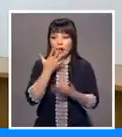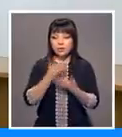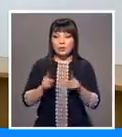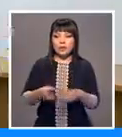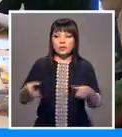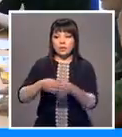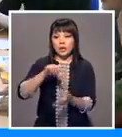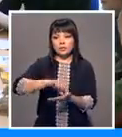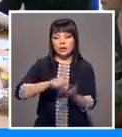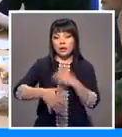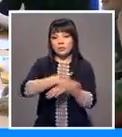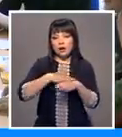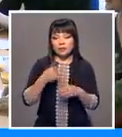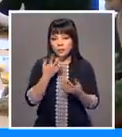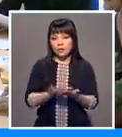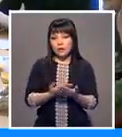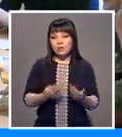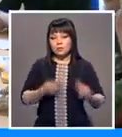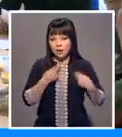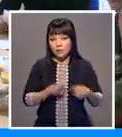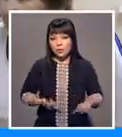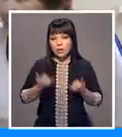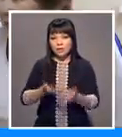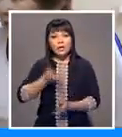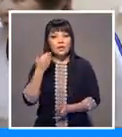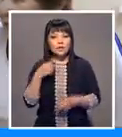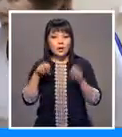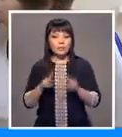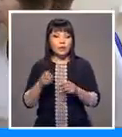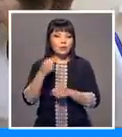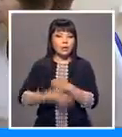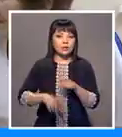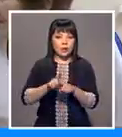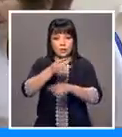өркендеу жолында барлығымыз талмай еңбек етуіміз қажет дейді татар мәдениеті